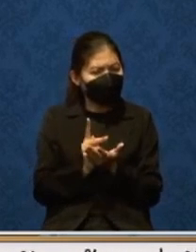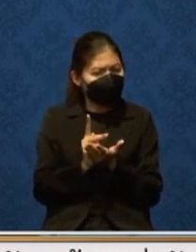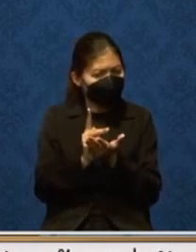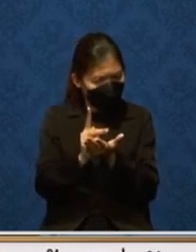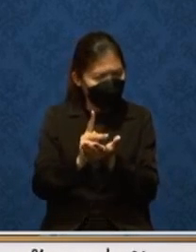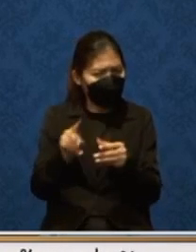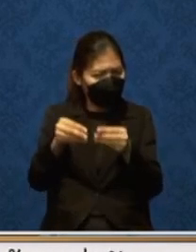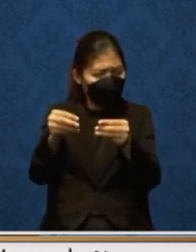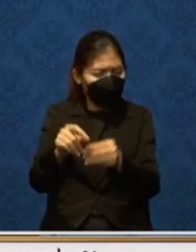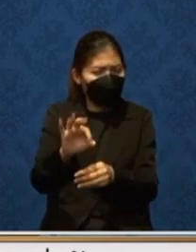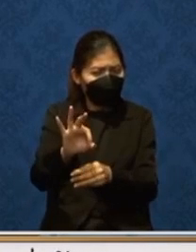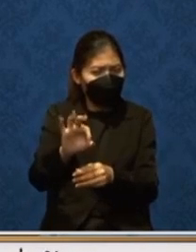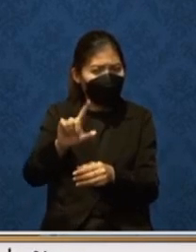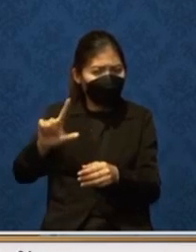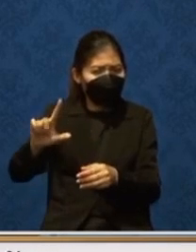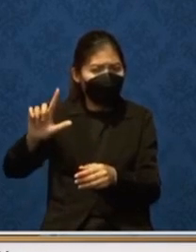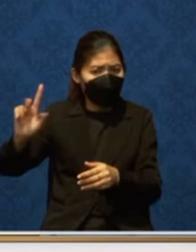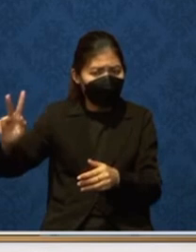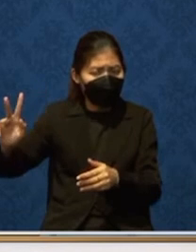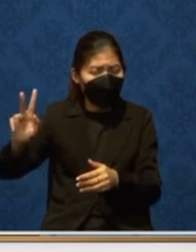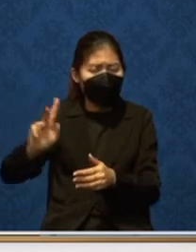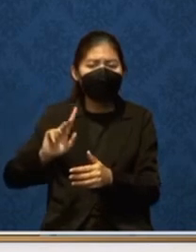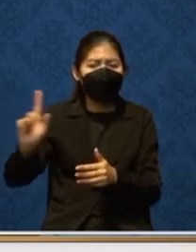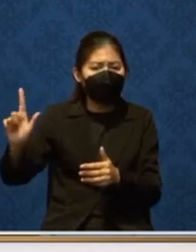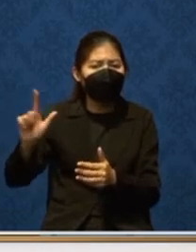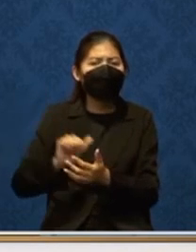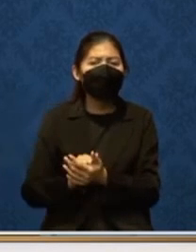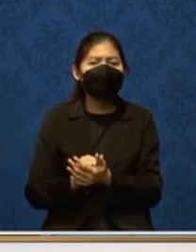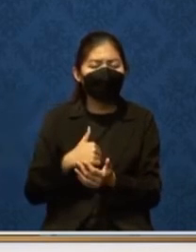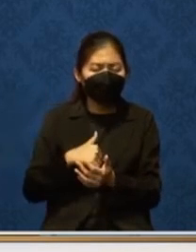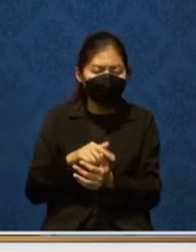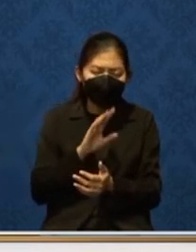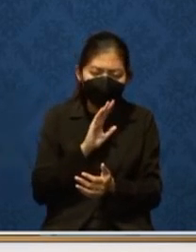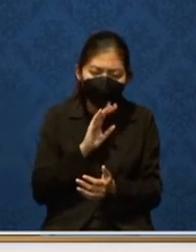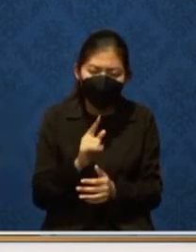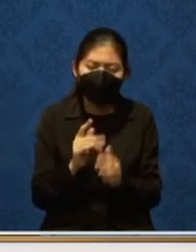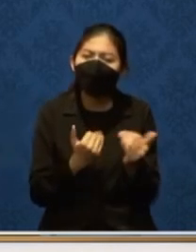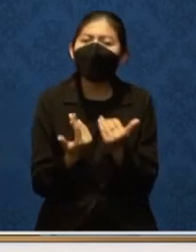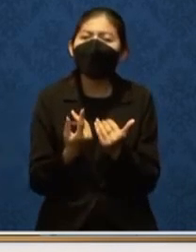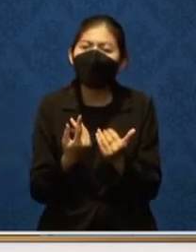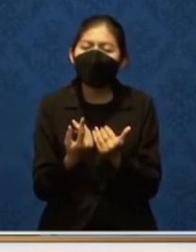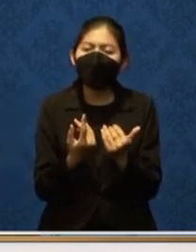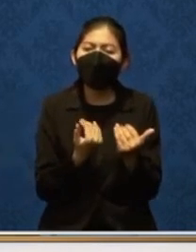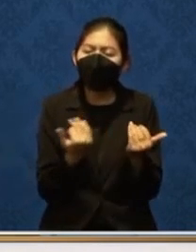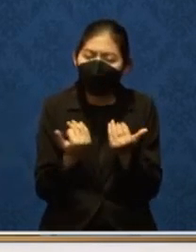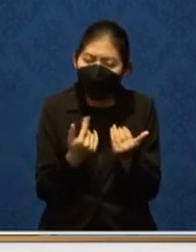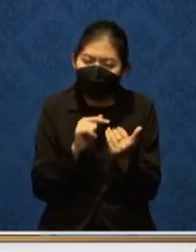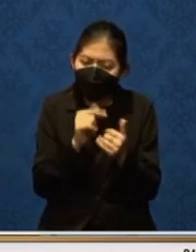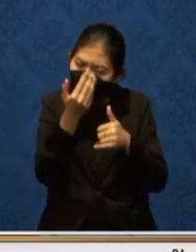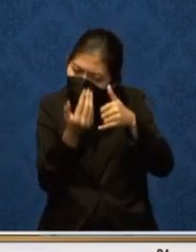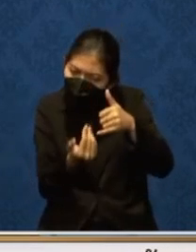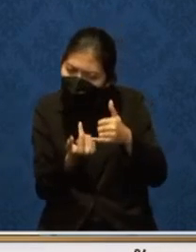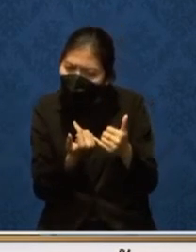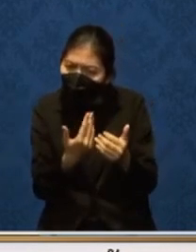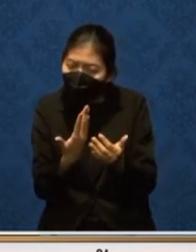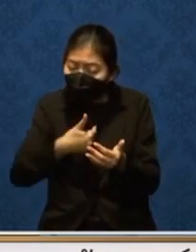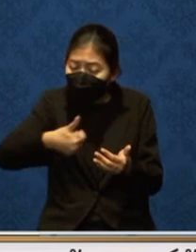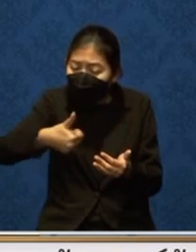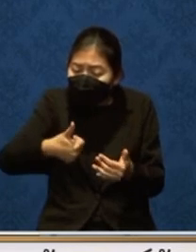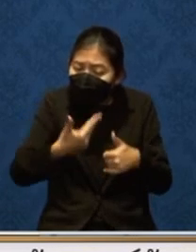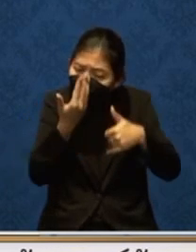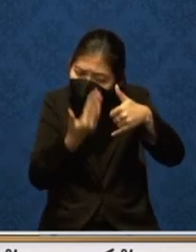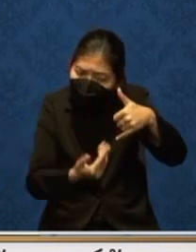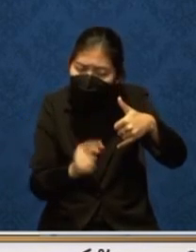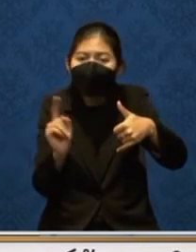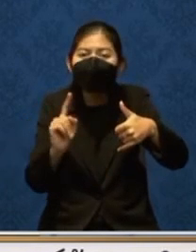สิงนึทตได้พิจรินานแแน่ ก็คือคนทจะมาเป็ลุกหนี้มีพศและถ้เราลไปดู